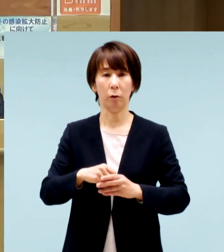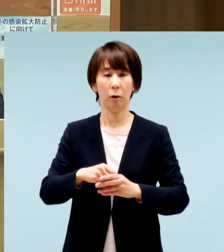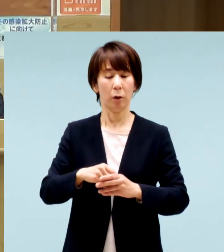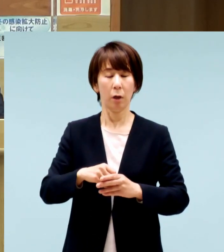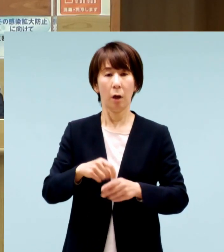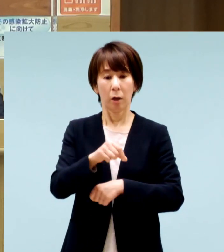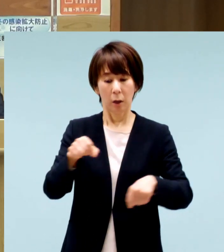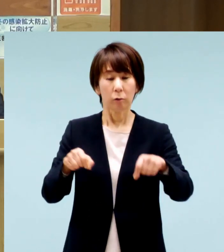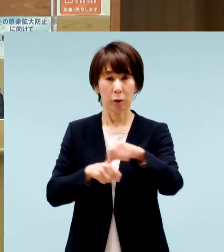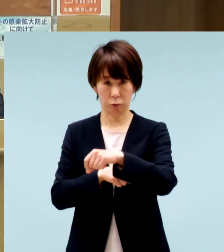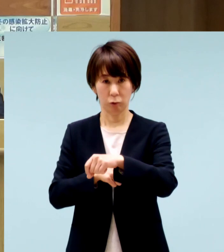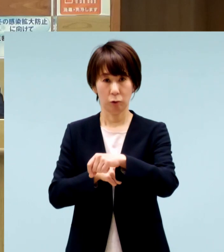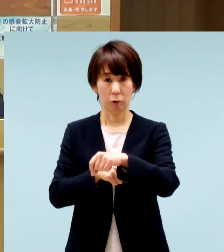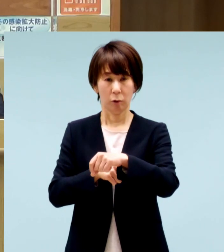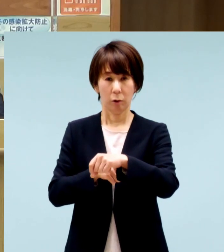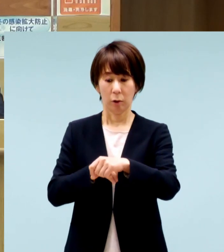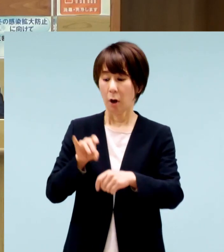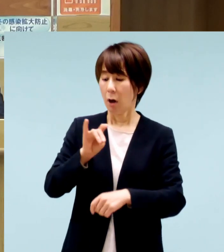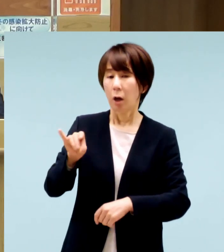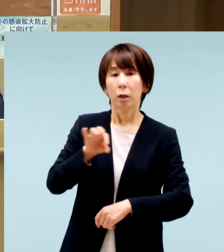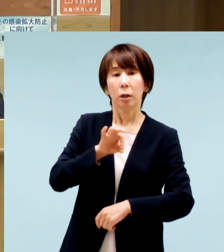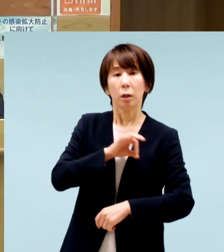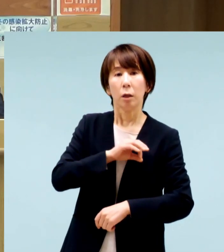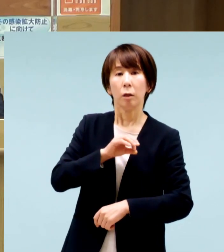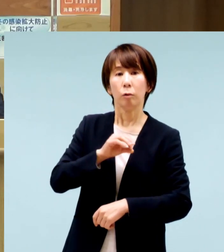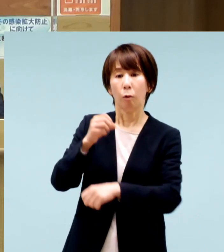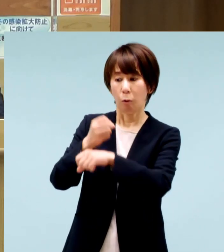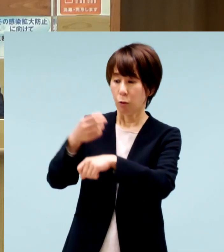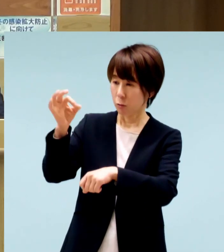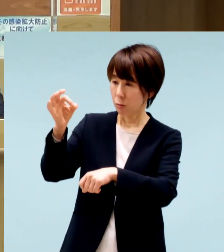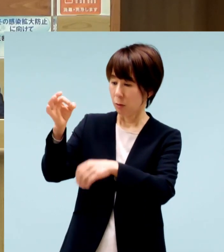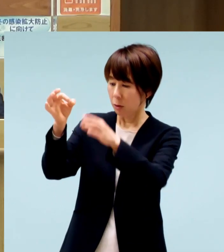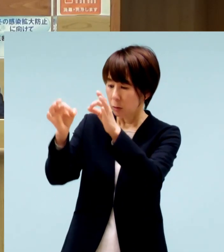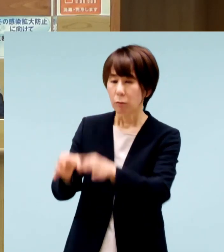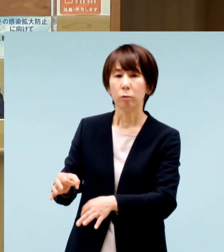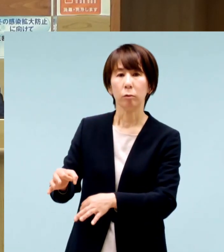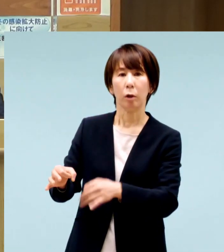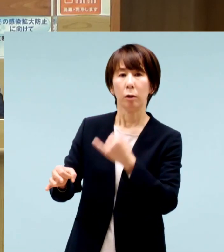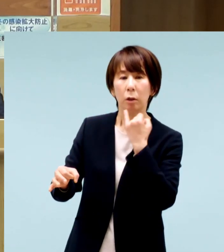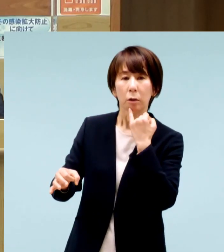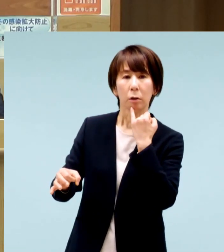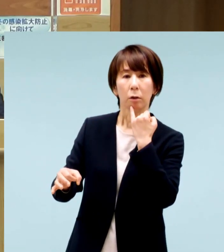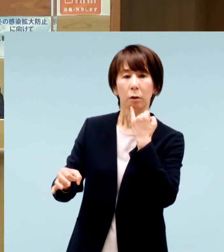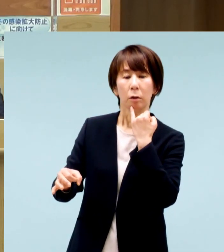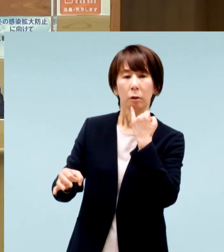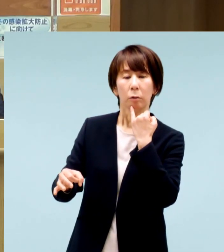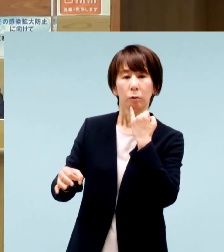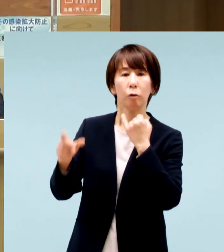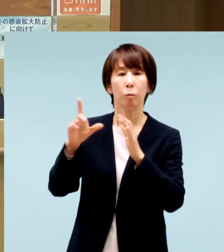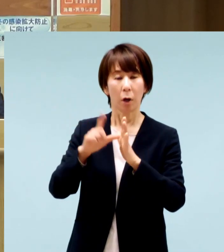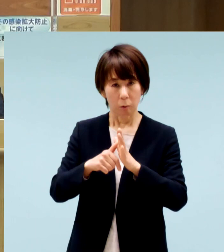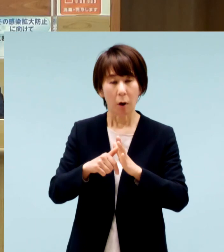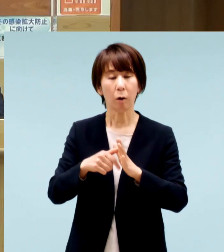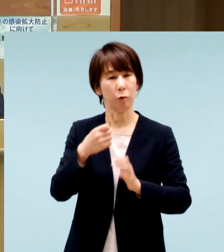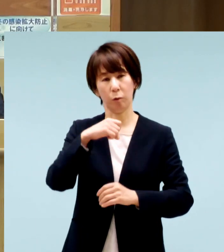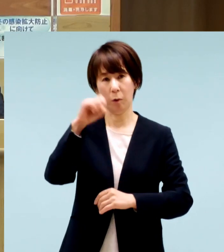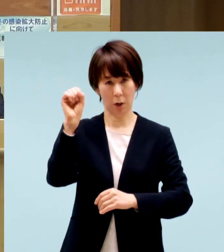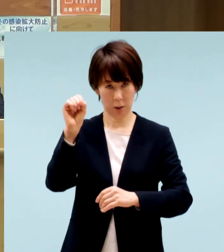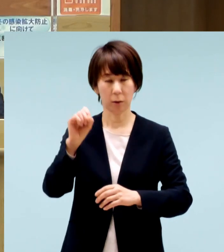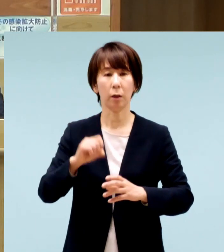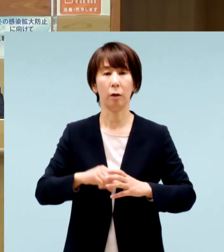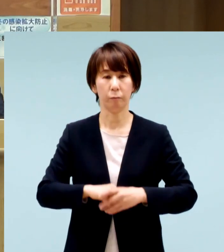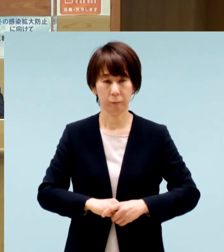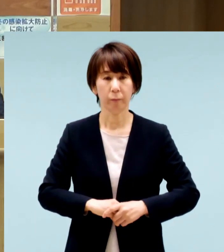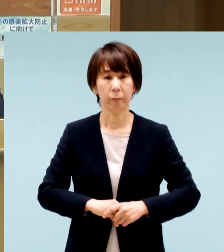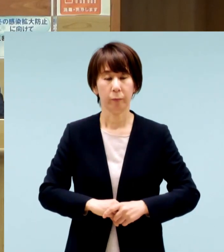国会議員の報酬を、むしろもっと少なくていいんじゃないかということであればなかなかそれは認められないんだと思いますし、ですから